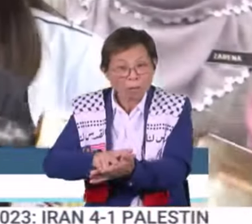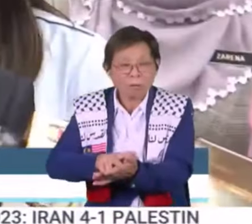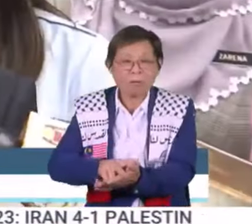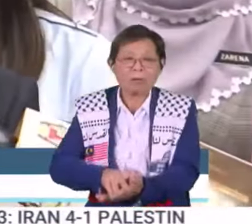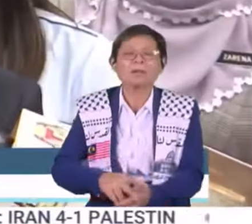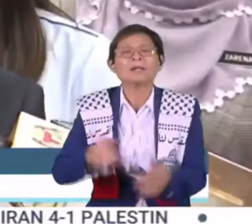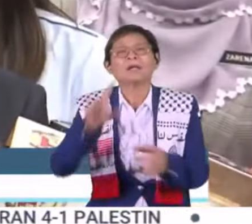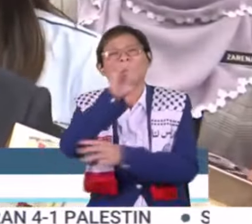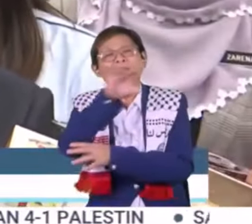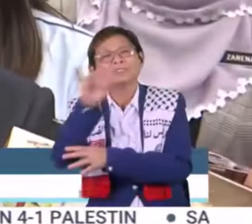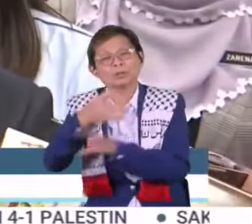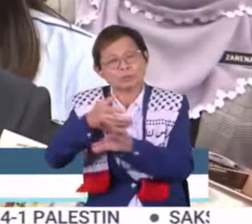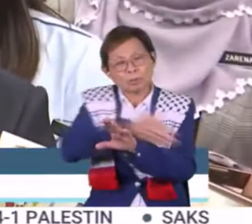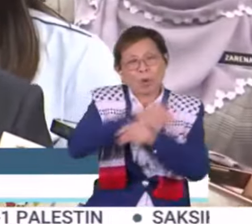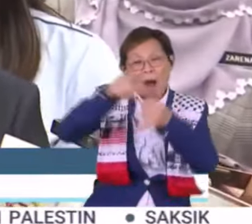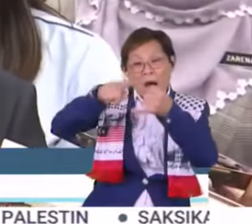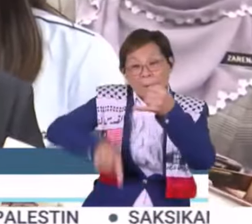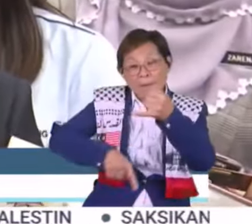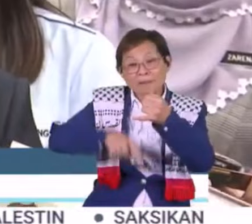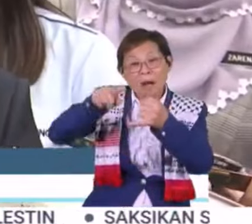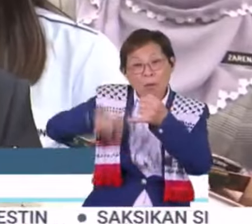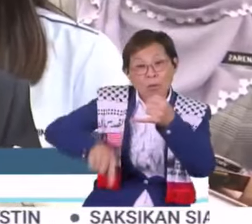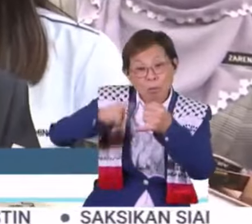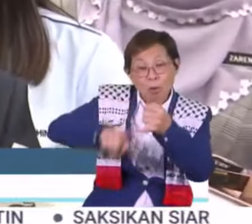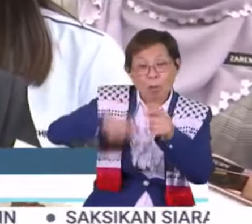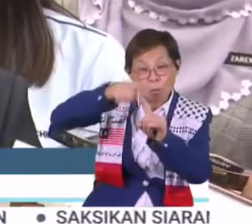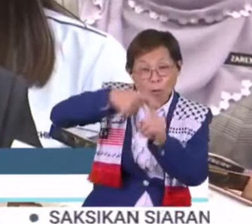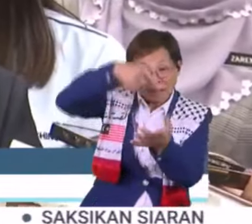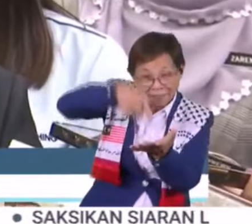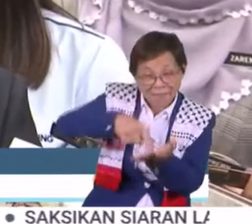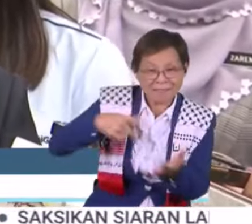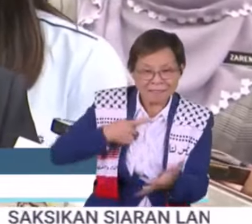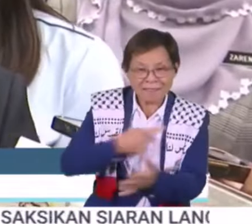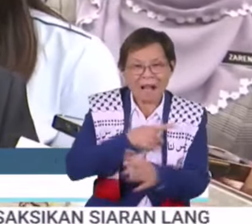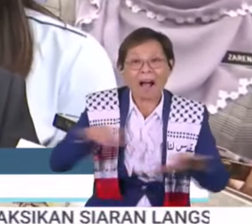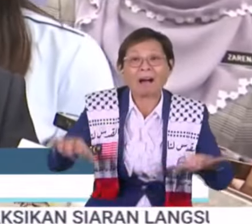tersebut. Dan insyaAllah sebelum hujung bulan kita akan akan diterbitkan